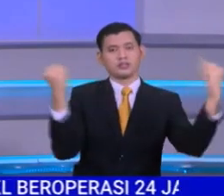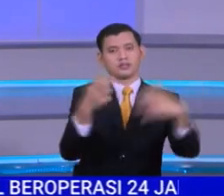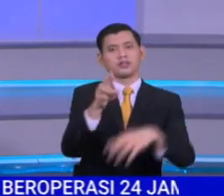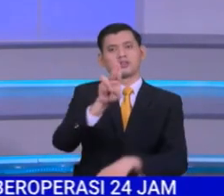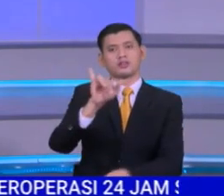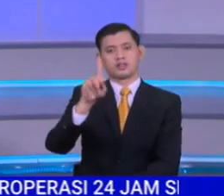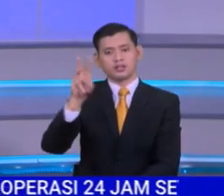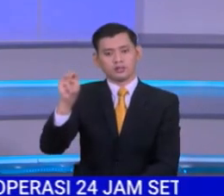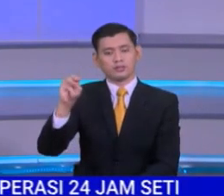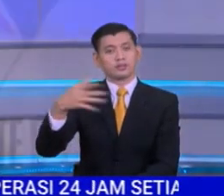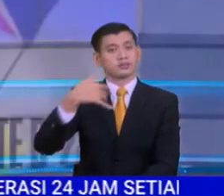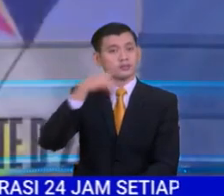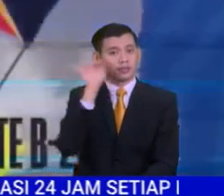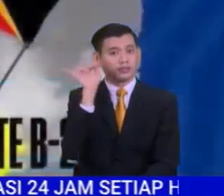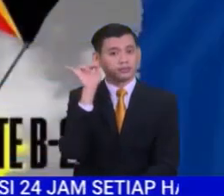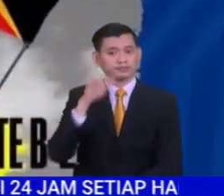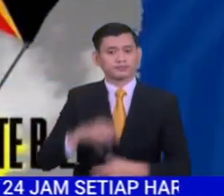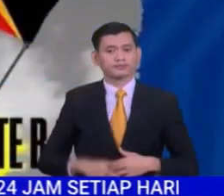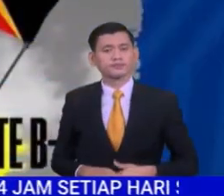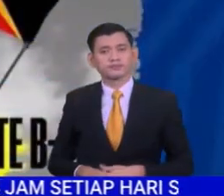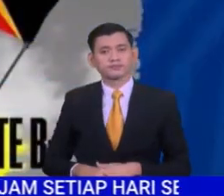semalam.